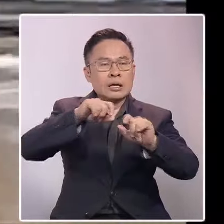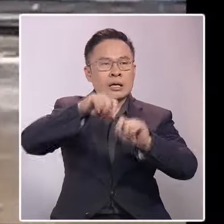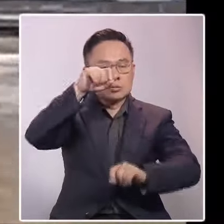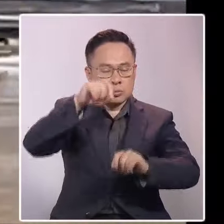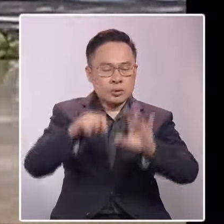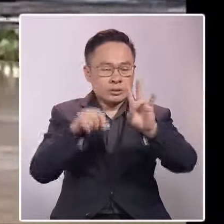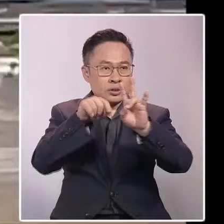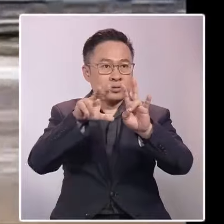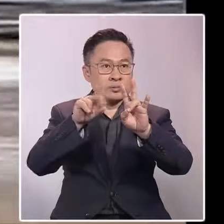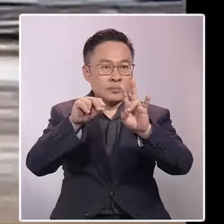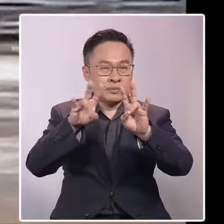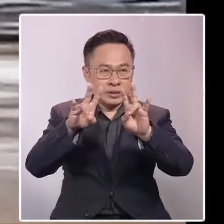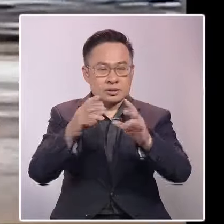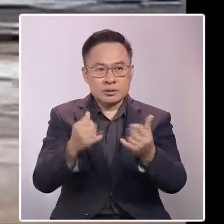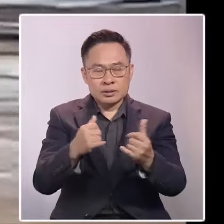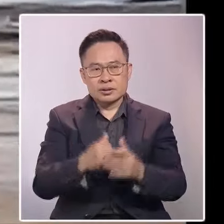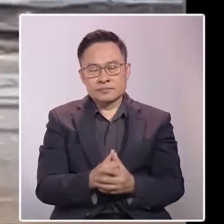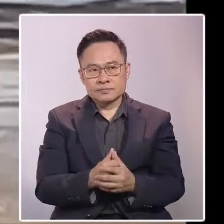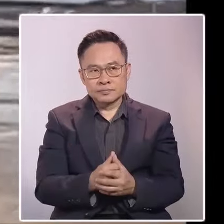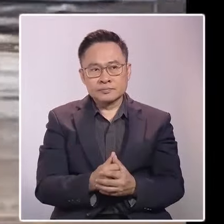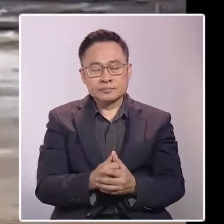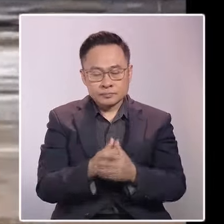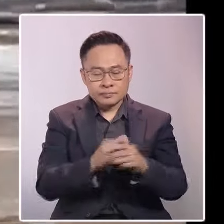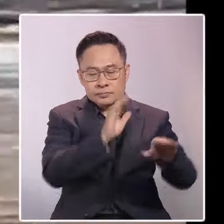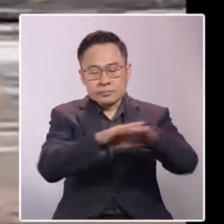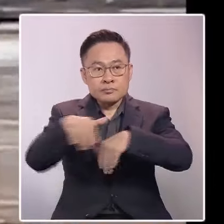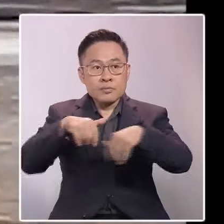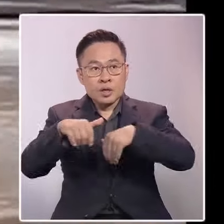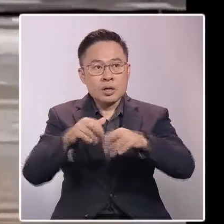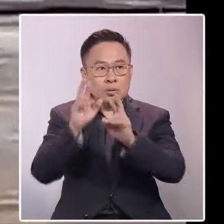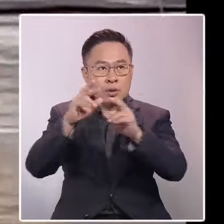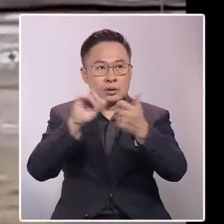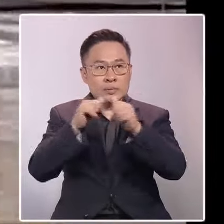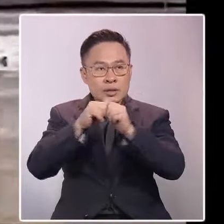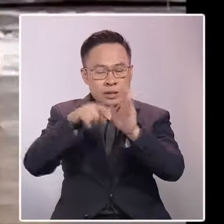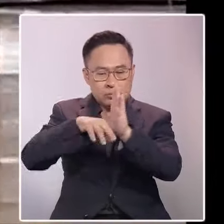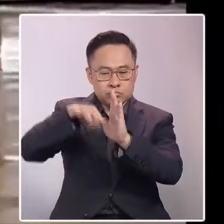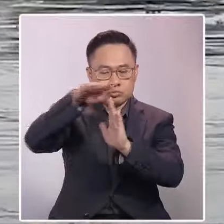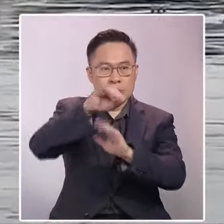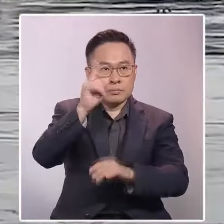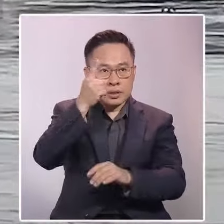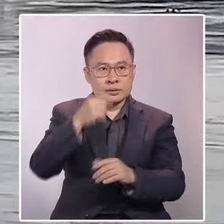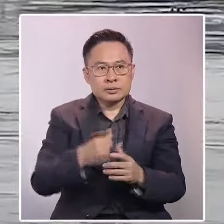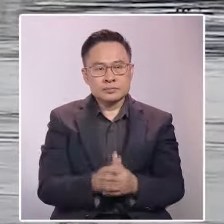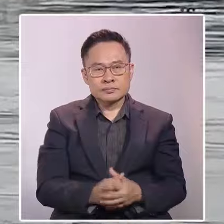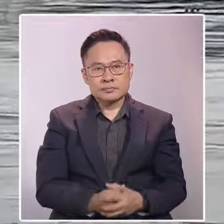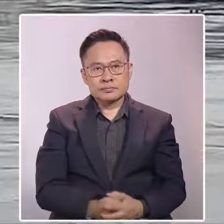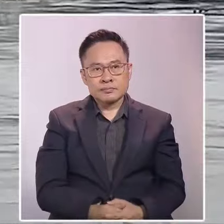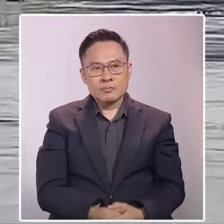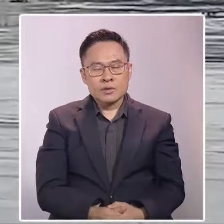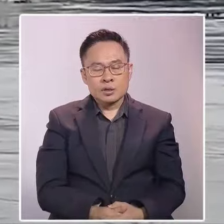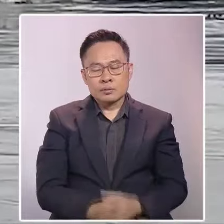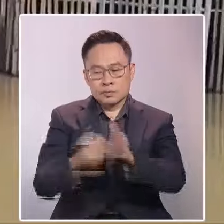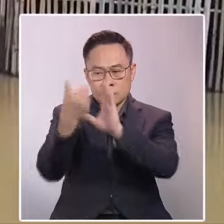30ซมยังคงต้องเตือนให้พี่น้องประชาชนเฝ้าระวังเรื่องของสถานการณ์น้ำกันอยู่ตลอด 24ชมงนะครับไปดู